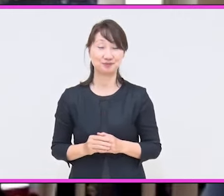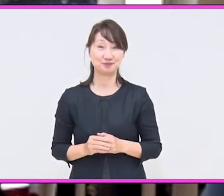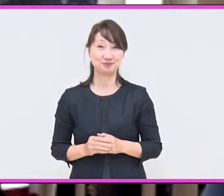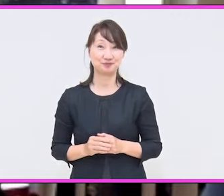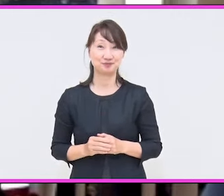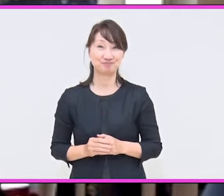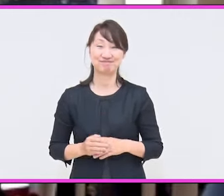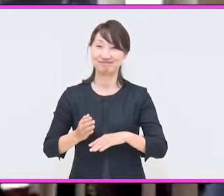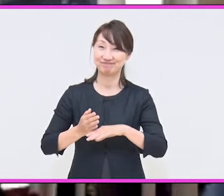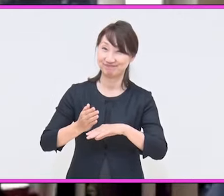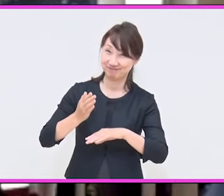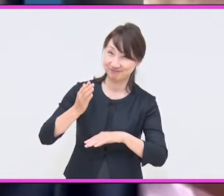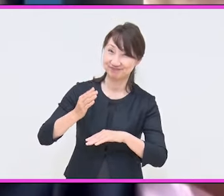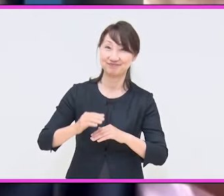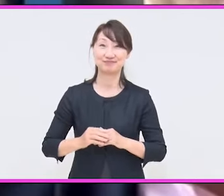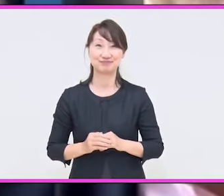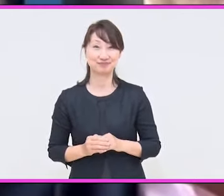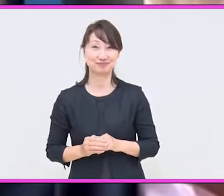Thank you.